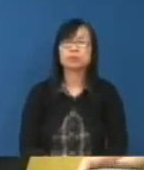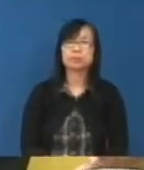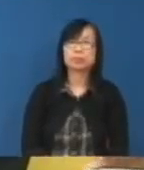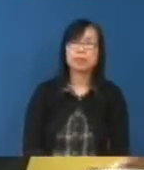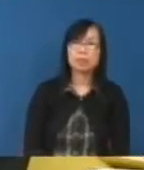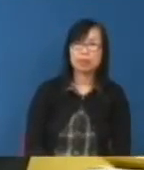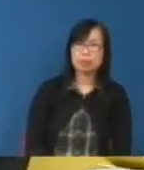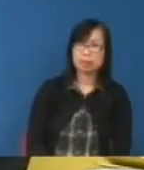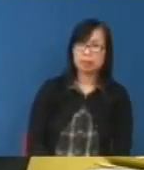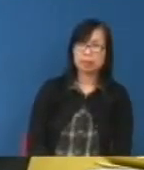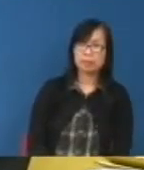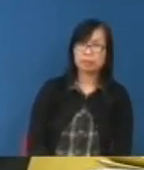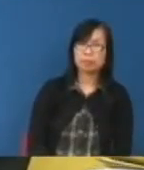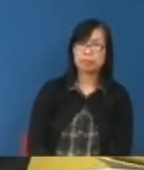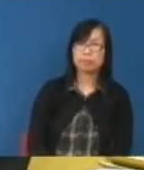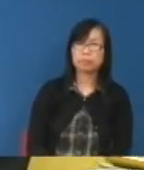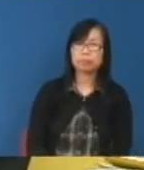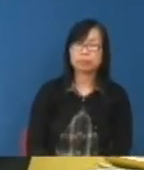一個咁